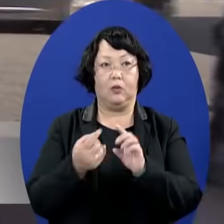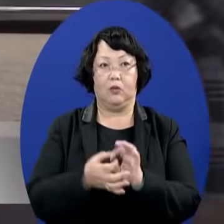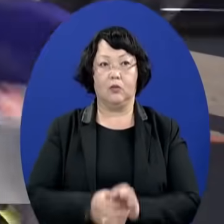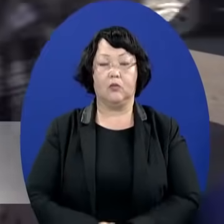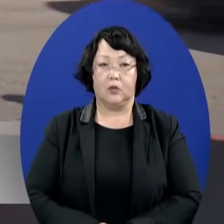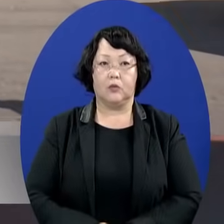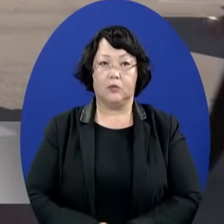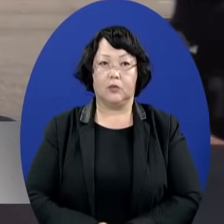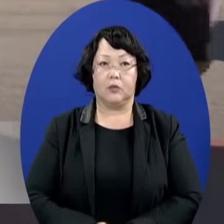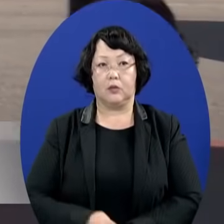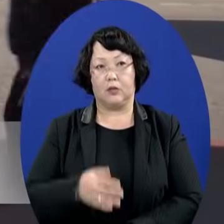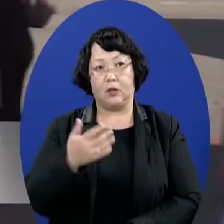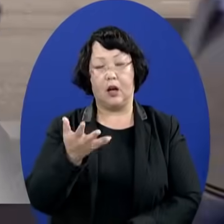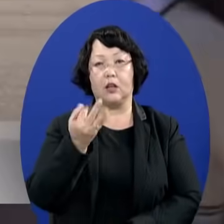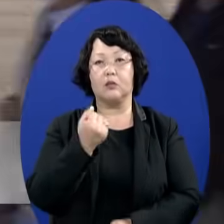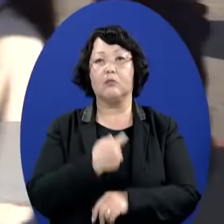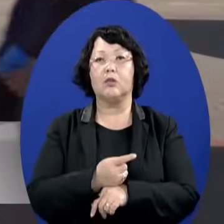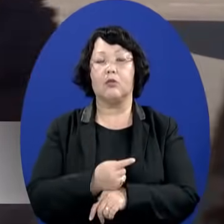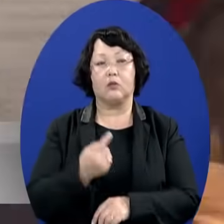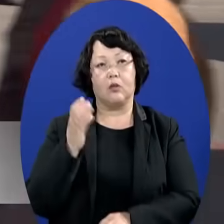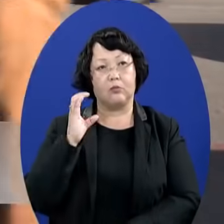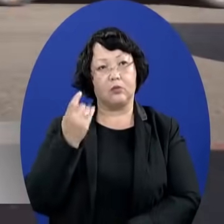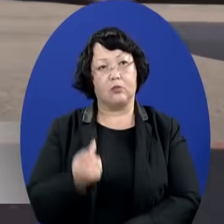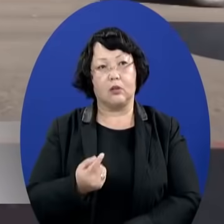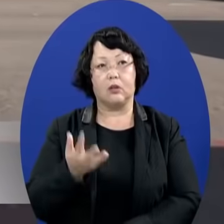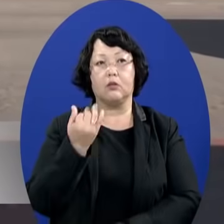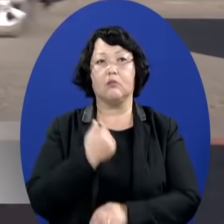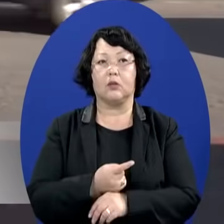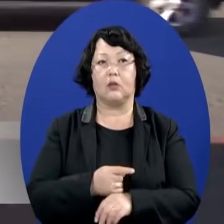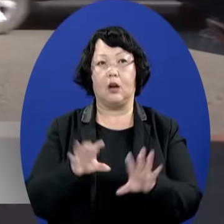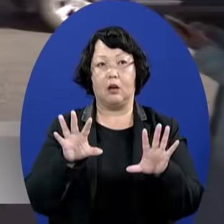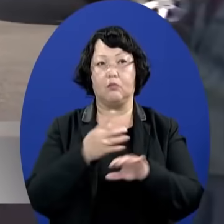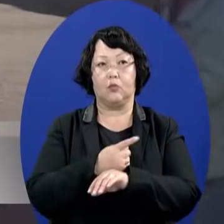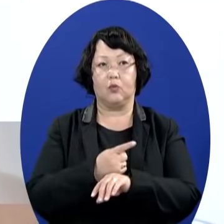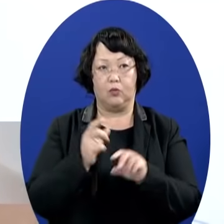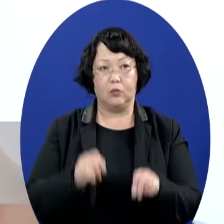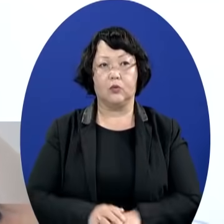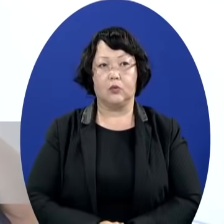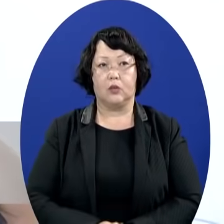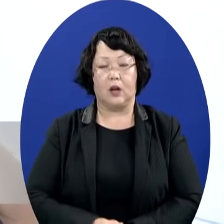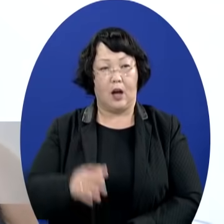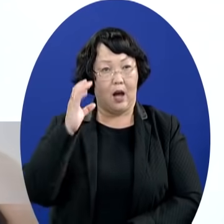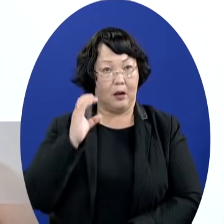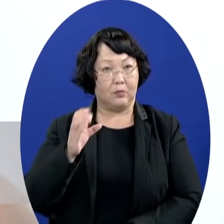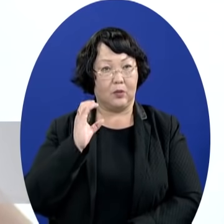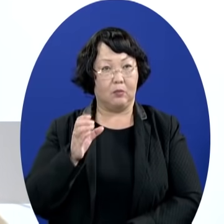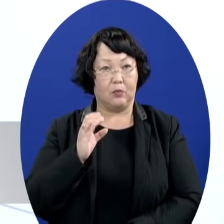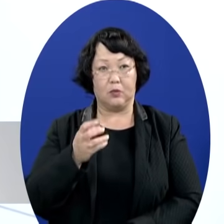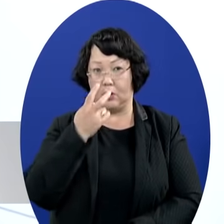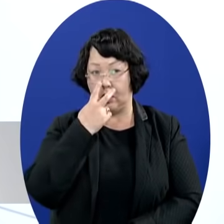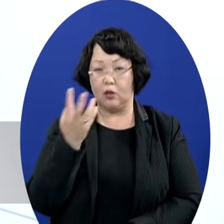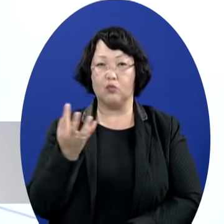тиймэрдвэл нийтөө яг одоогоор хэдэн минут хүлээгээд байна? Одоо бол нэг за бараг 10 минут хүлээчихв. Нийтийн тээвэр жахаа хатус